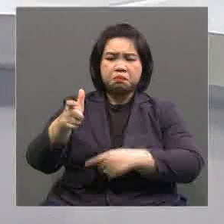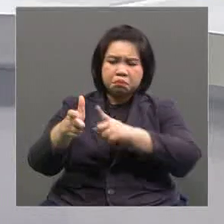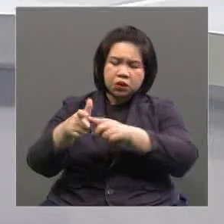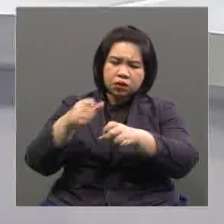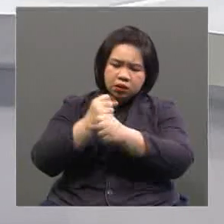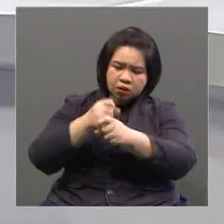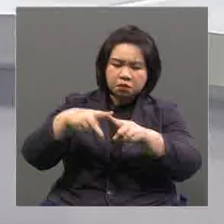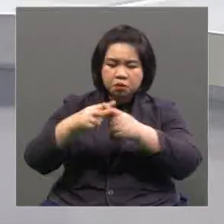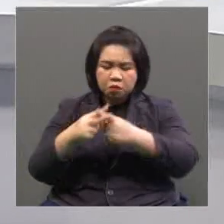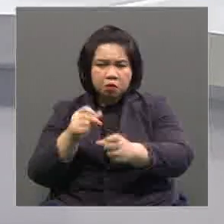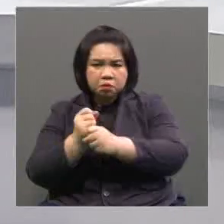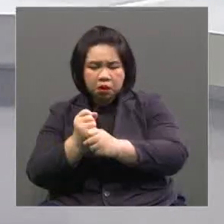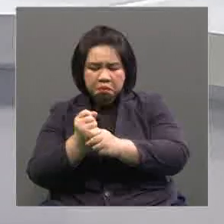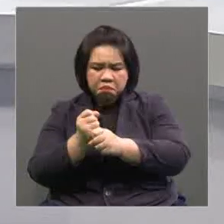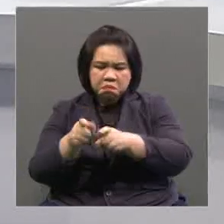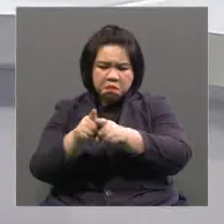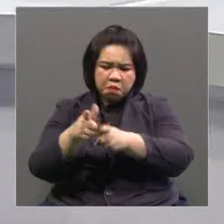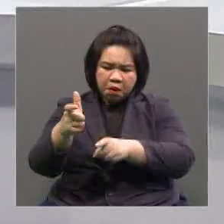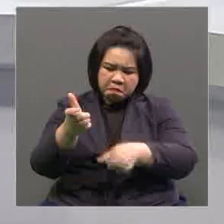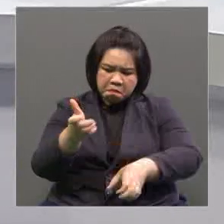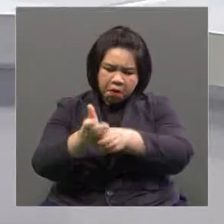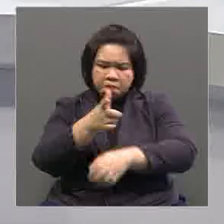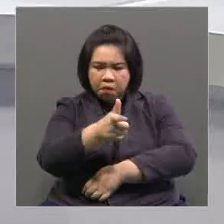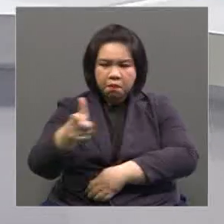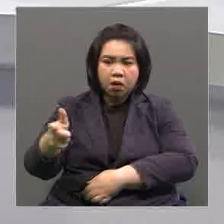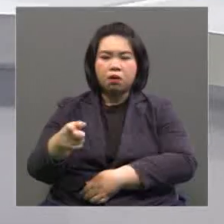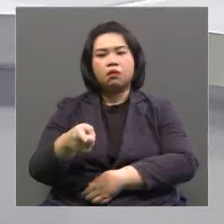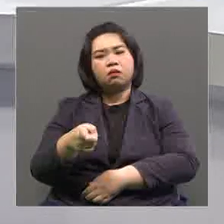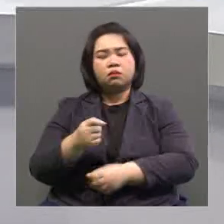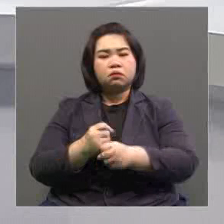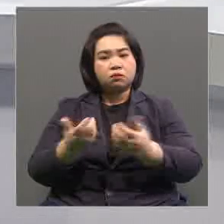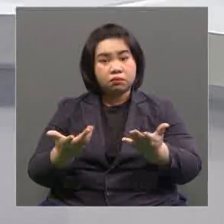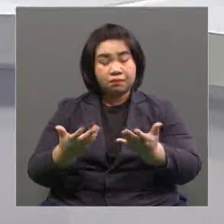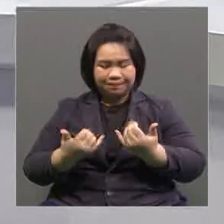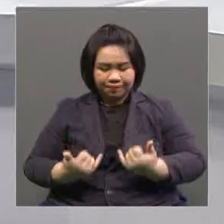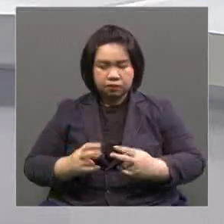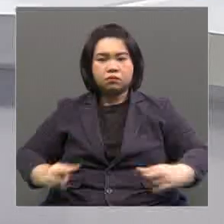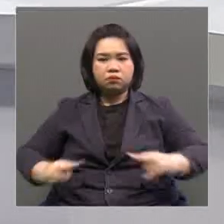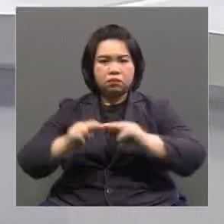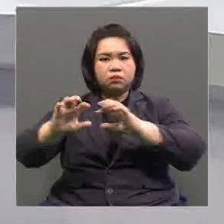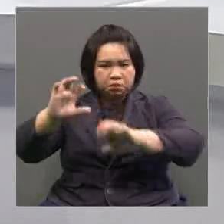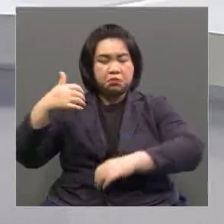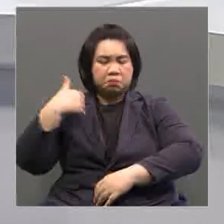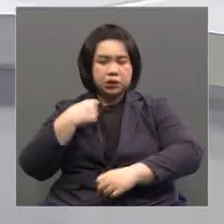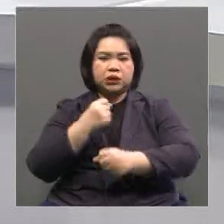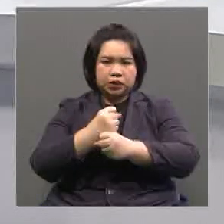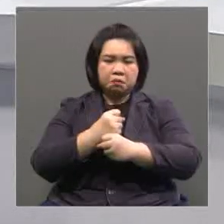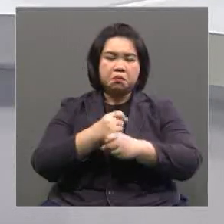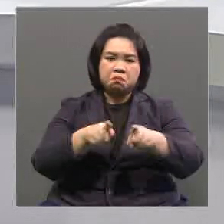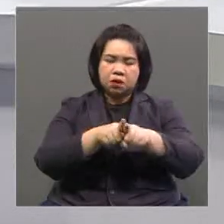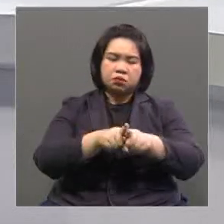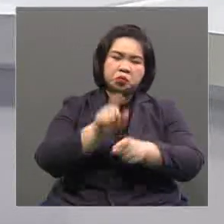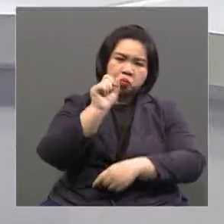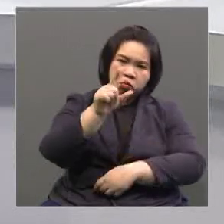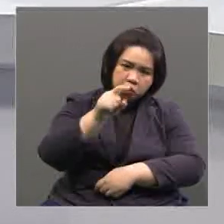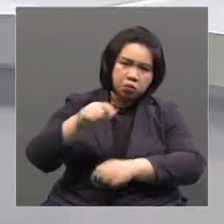ประดิษฐ์เนี่ยมันเข้ามามีส่วนในเรื่องของเหตุการณ์ต่างๆนี้เกิดขึ้นได้มาตรการที่กระทรวงมหาดไทยก็มีออกมาทั้งระยะสั้นและระยะยาวในเรื่องของ